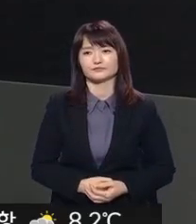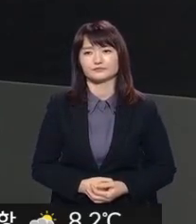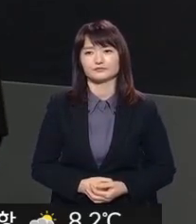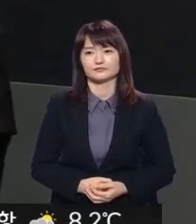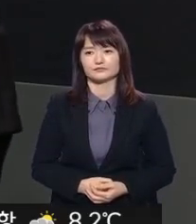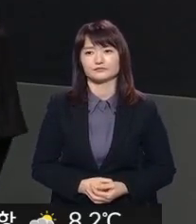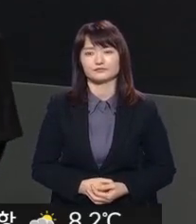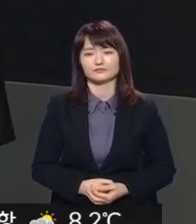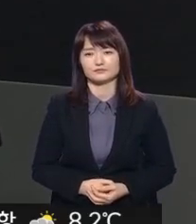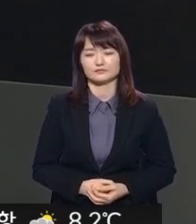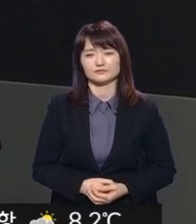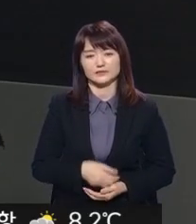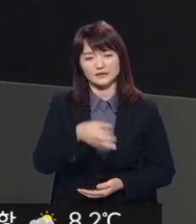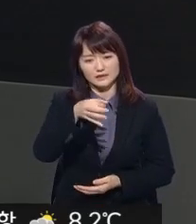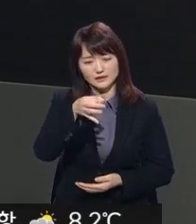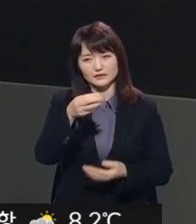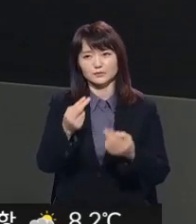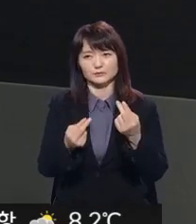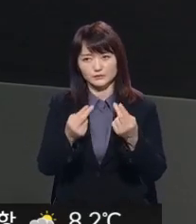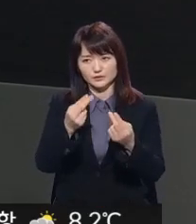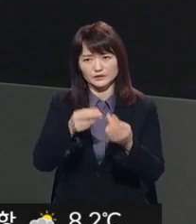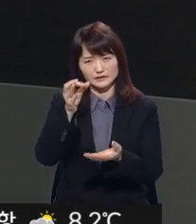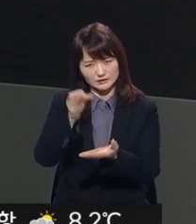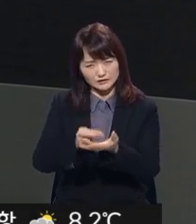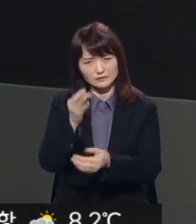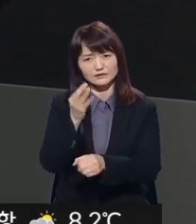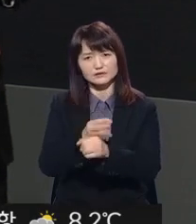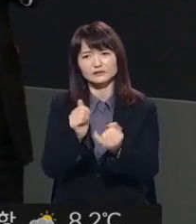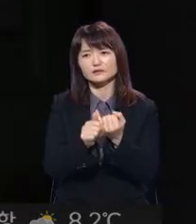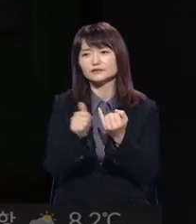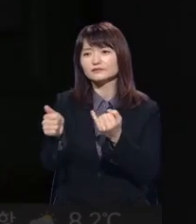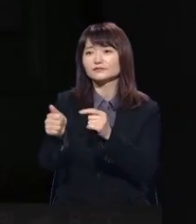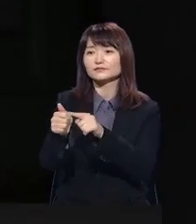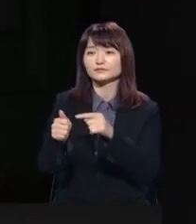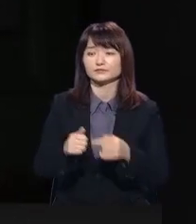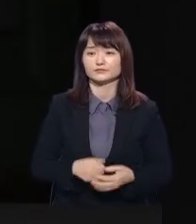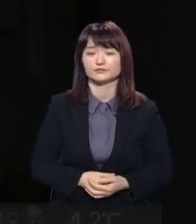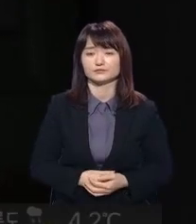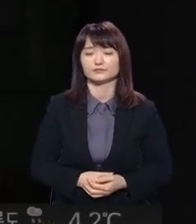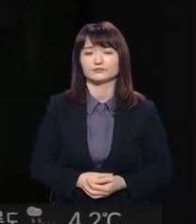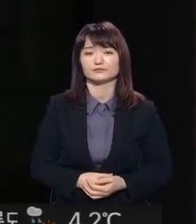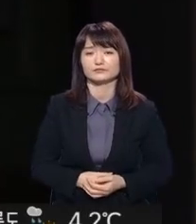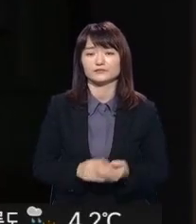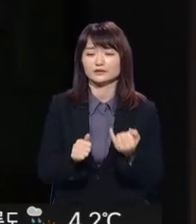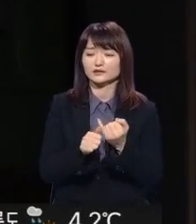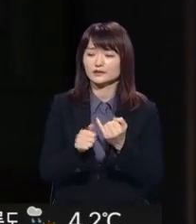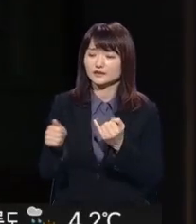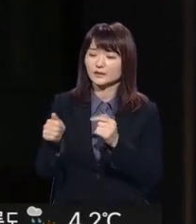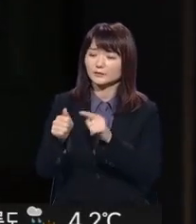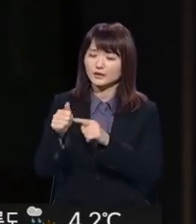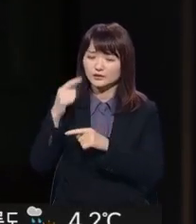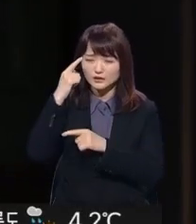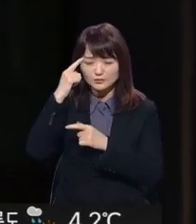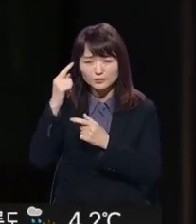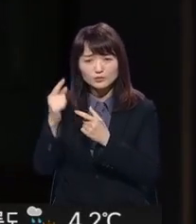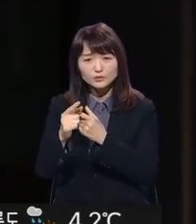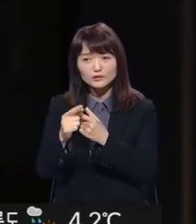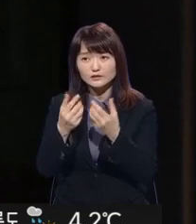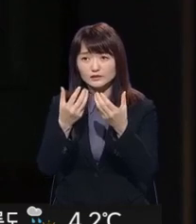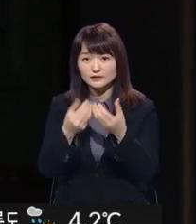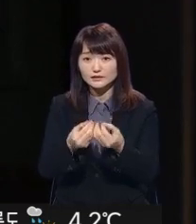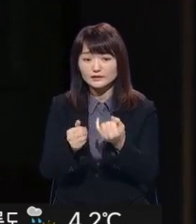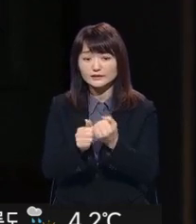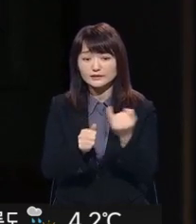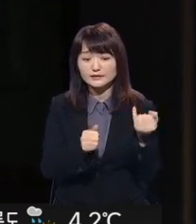가성비만 따지는 남편. 자, 사연 바로 들어가죠. 네, 말 그대로 가성비만 따지는 남편 때문에 고민이라는 아내의 사연입니다. 예를 들어서